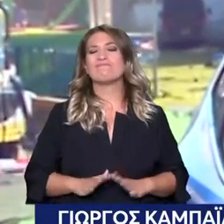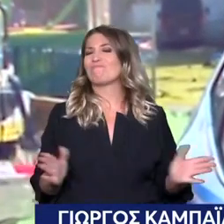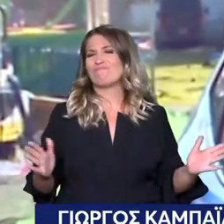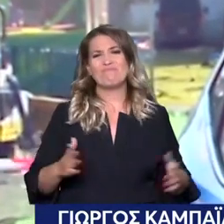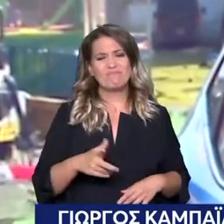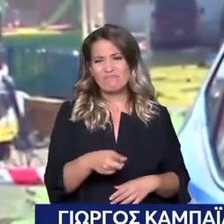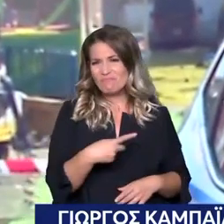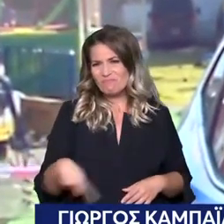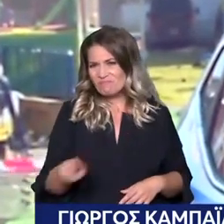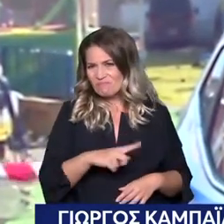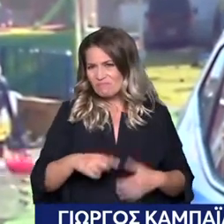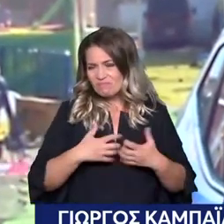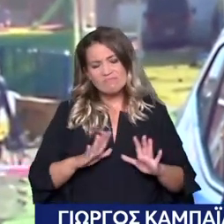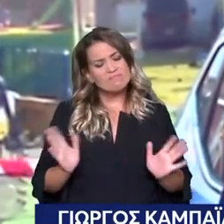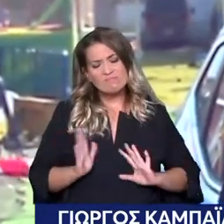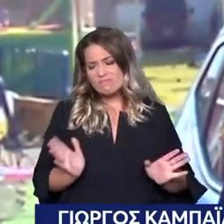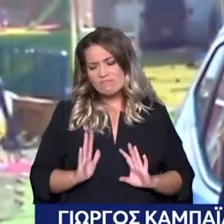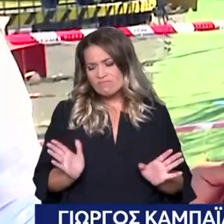όλα,